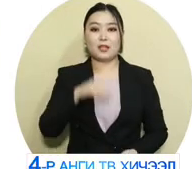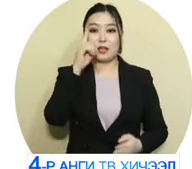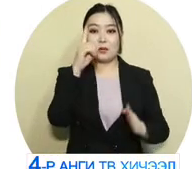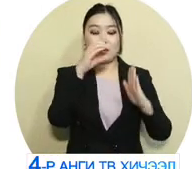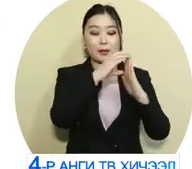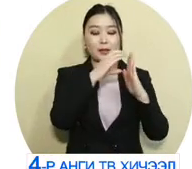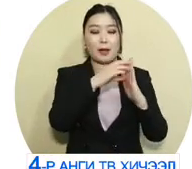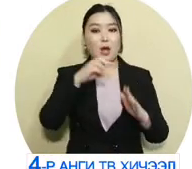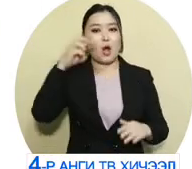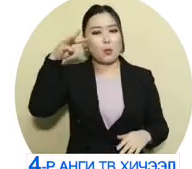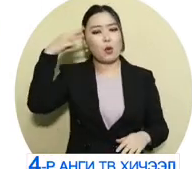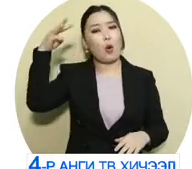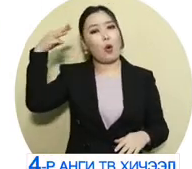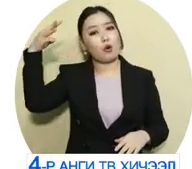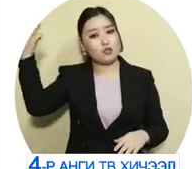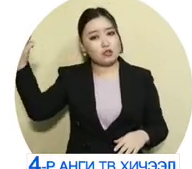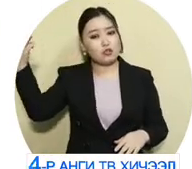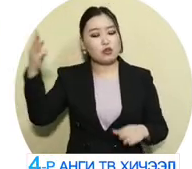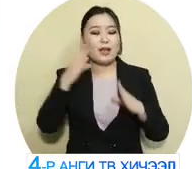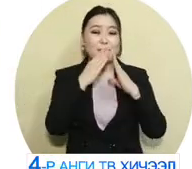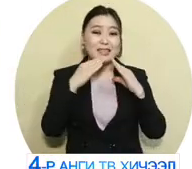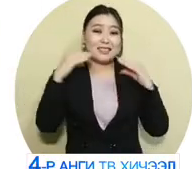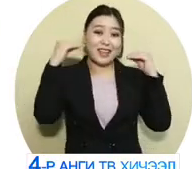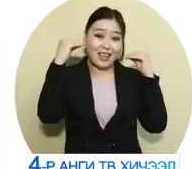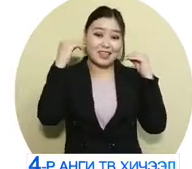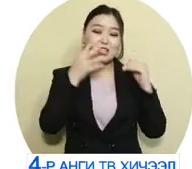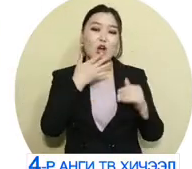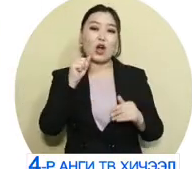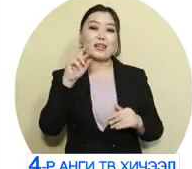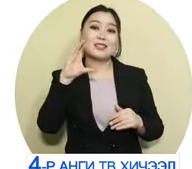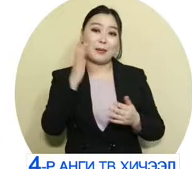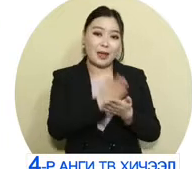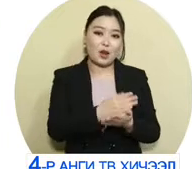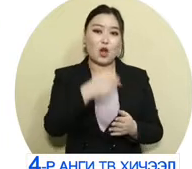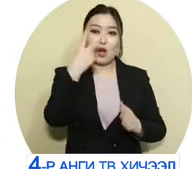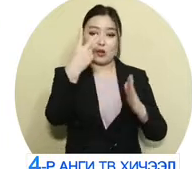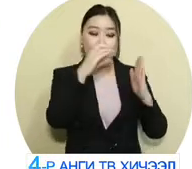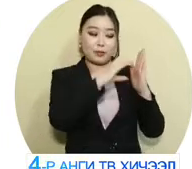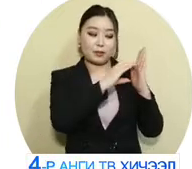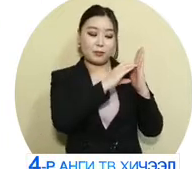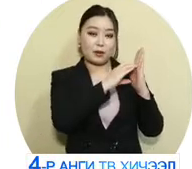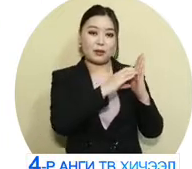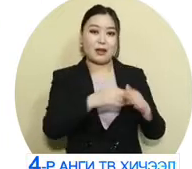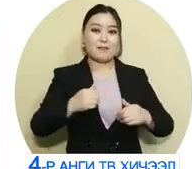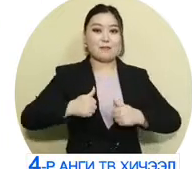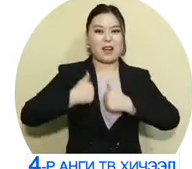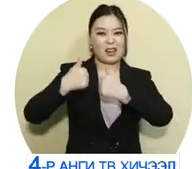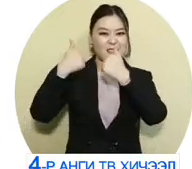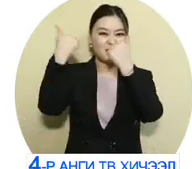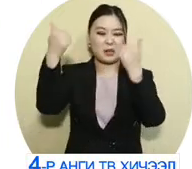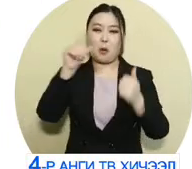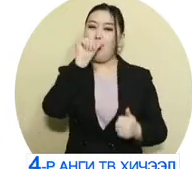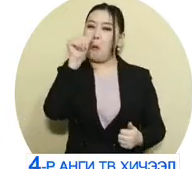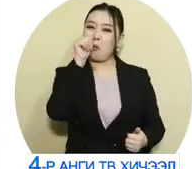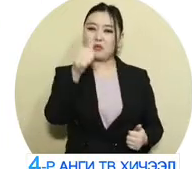маань мөрөөдсөн, мишээсэн өнг аястай байна. За, хоёрдугаар бадаг маань болохоор бахархсан,